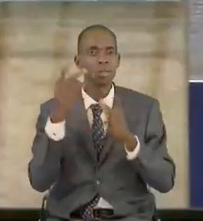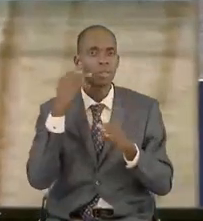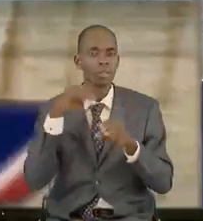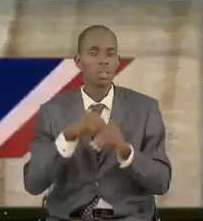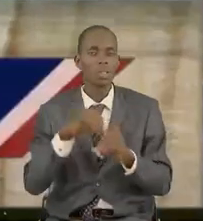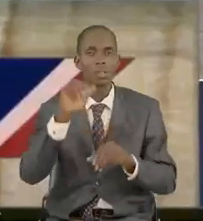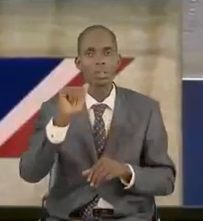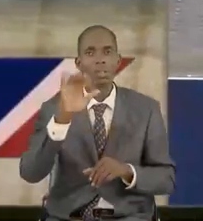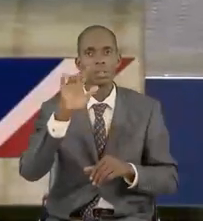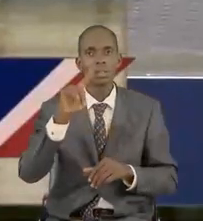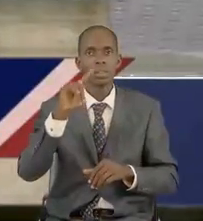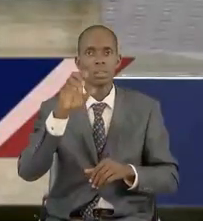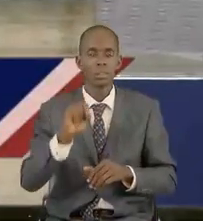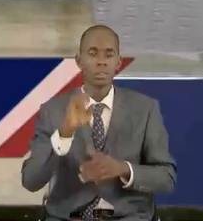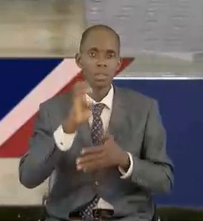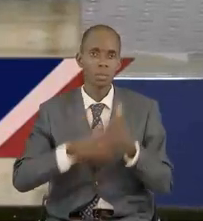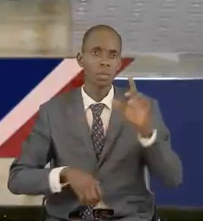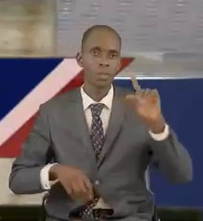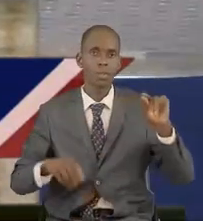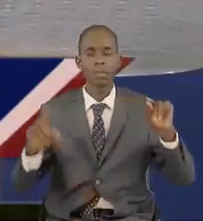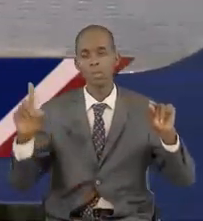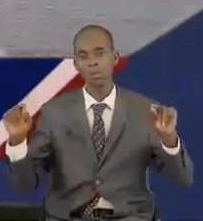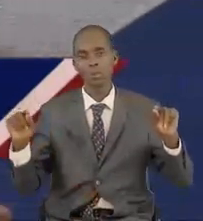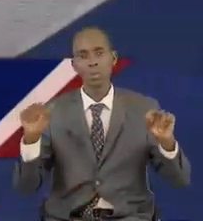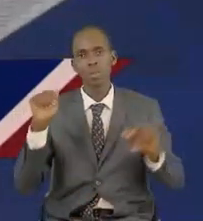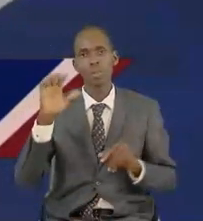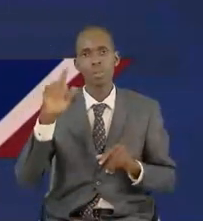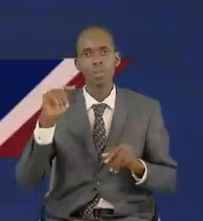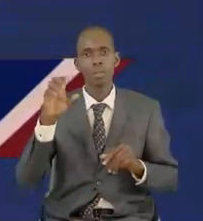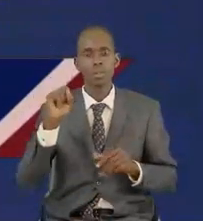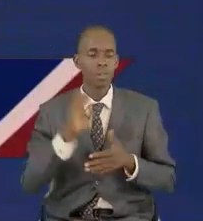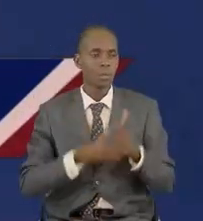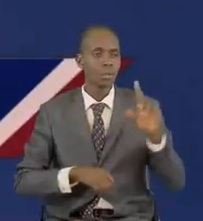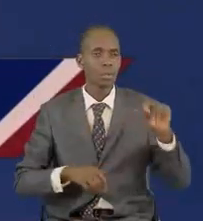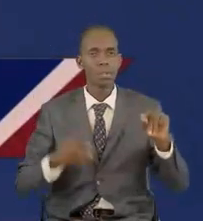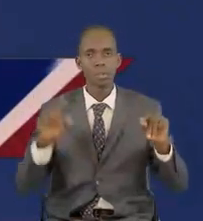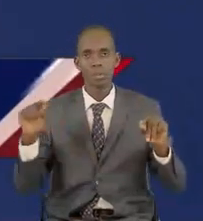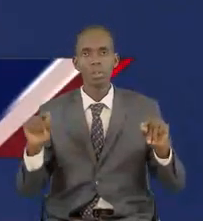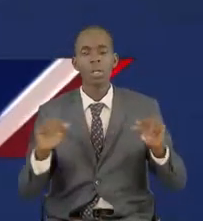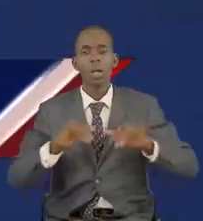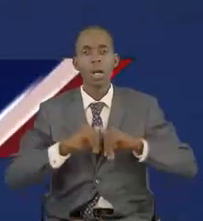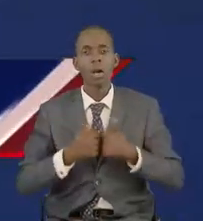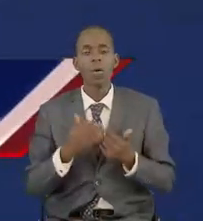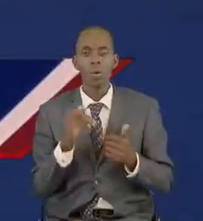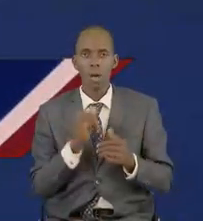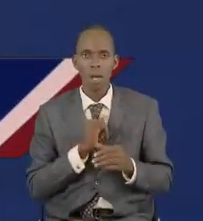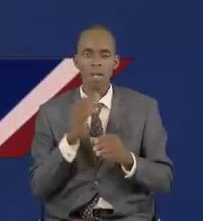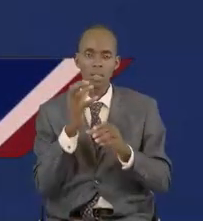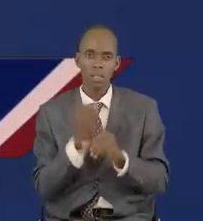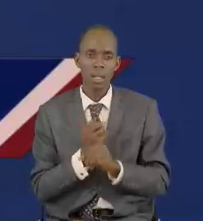acte chapitre 20 verset 20 acte 20 20